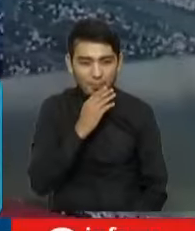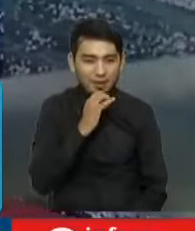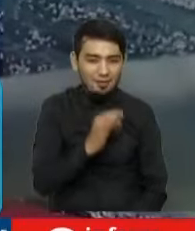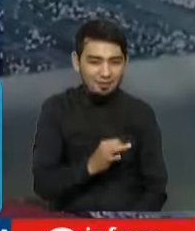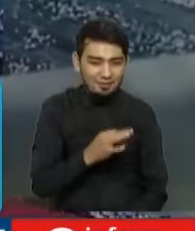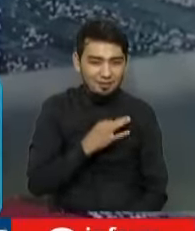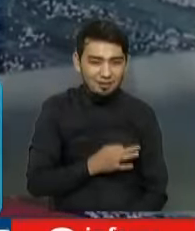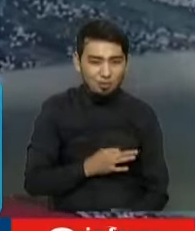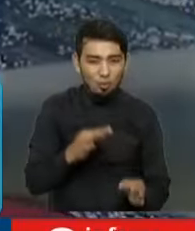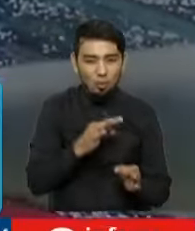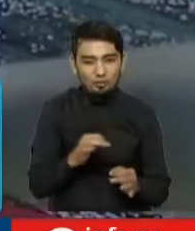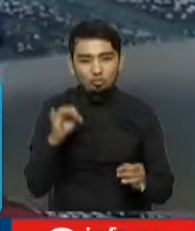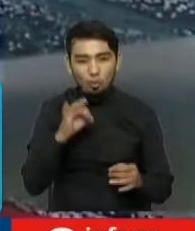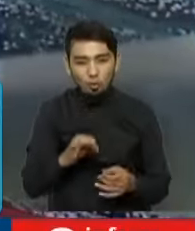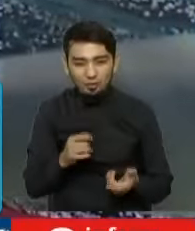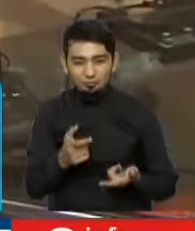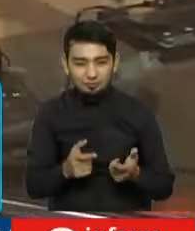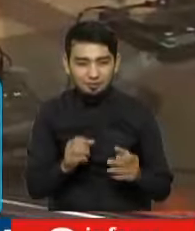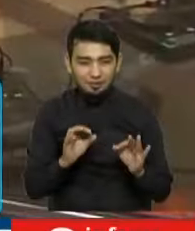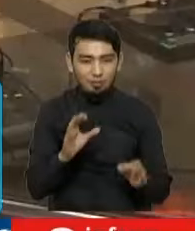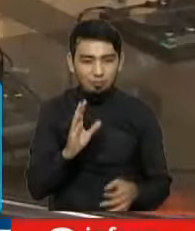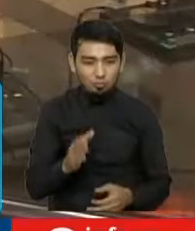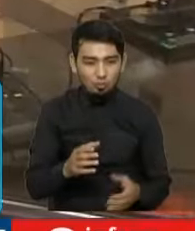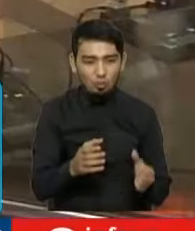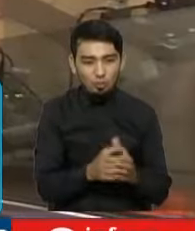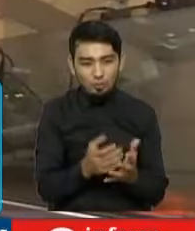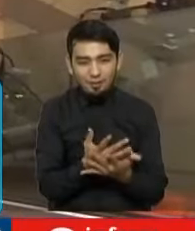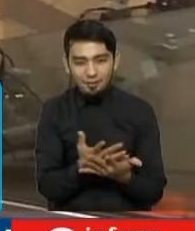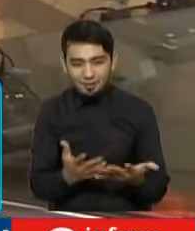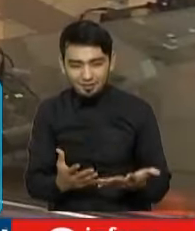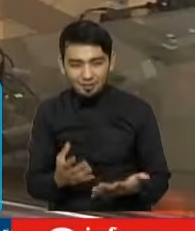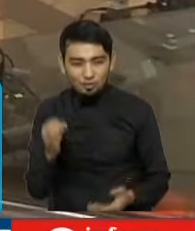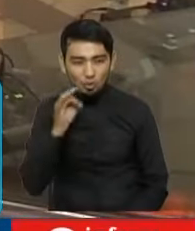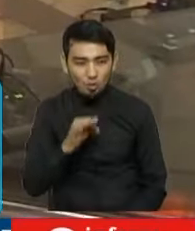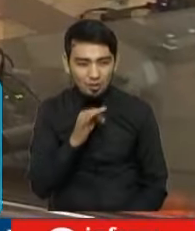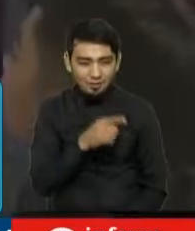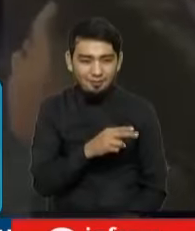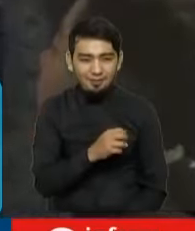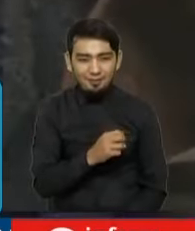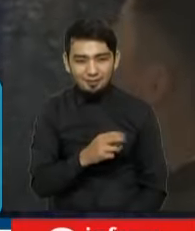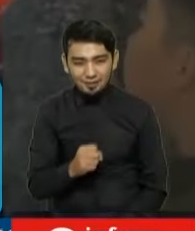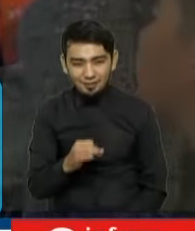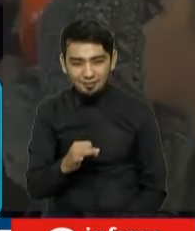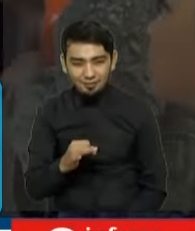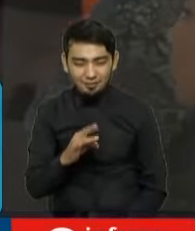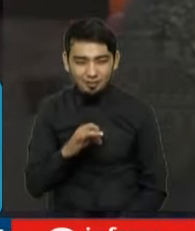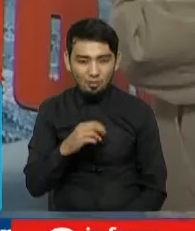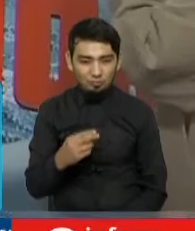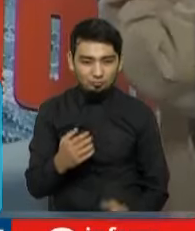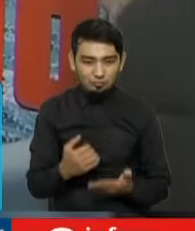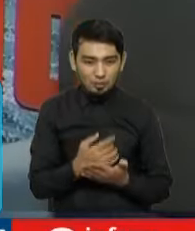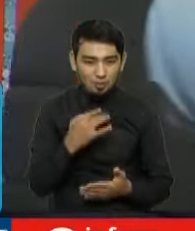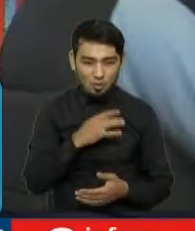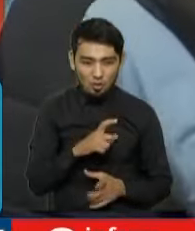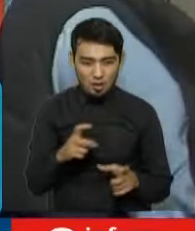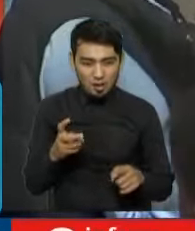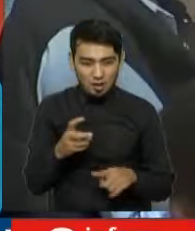болған жайттармен баяндалады. Шығармашылық топ шытырман оқиғалы бұл туынды кассасымен де рекорд жаңартатынына сенімді. Барынша